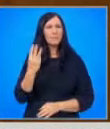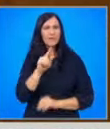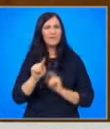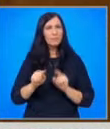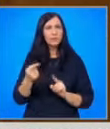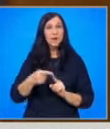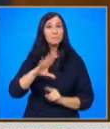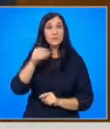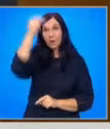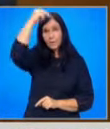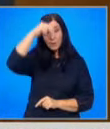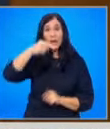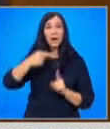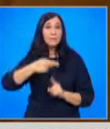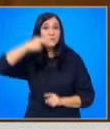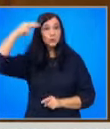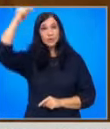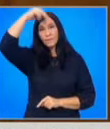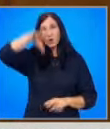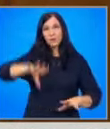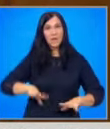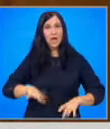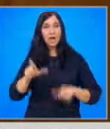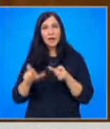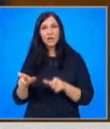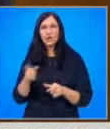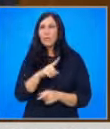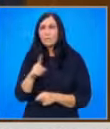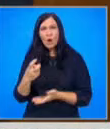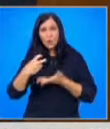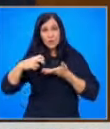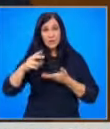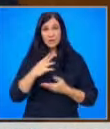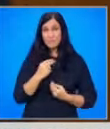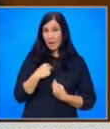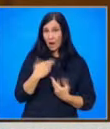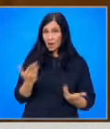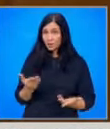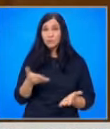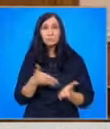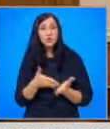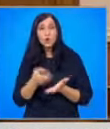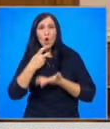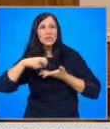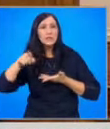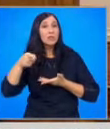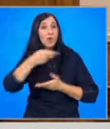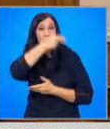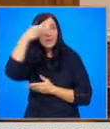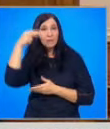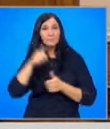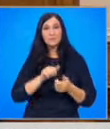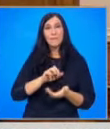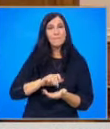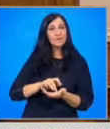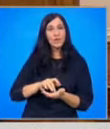към цяла България, към институциите и към българските граждани. Някой да излезе да ми каже защо излиза този надпис на